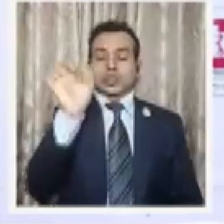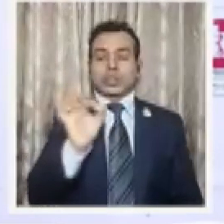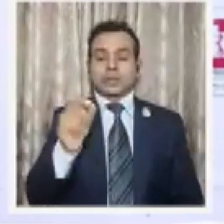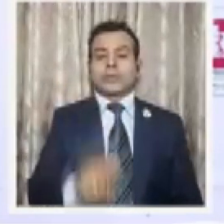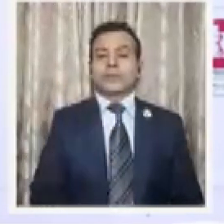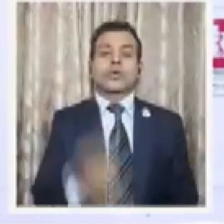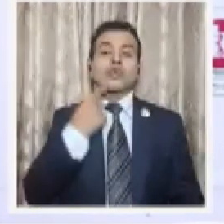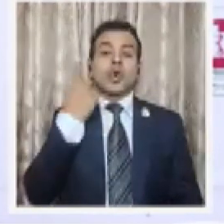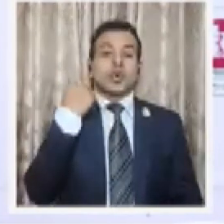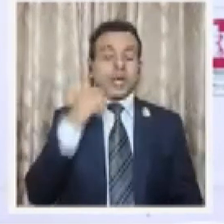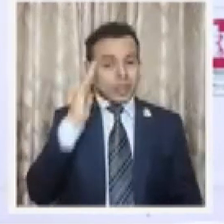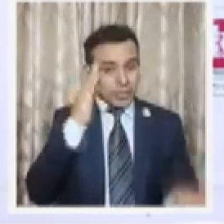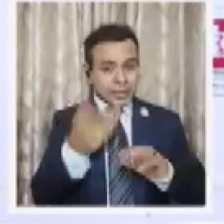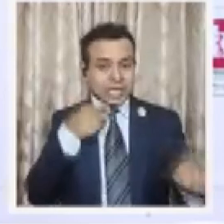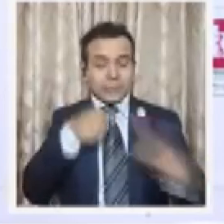21.40% নারী।